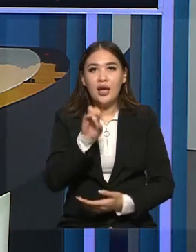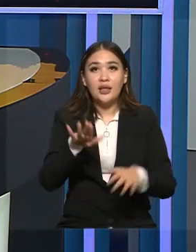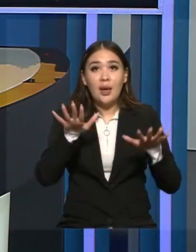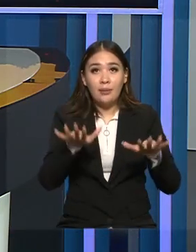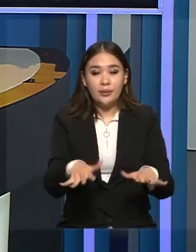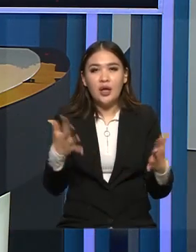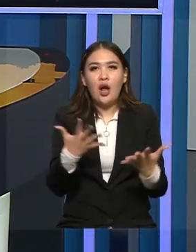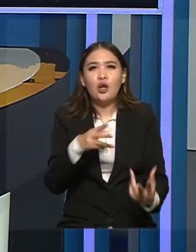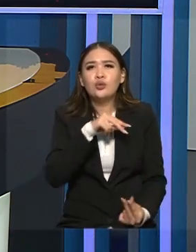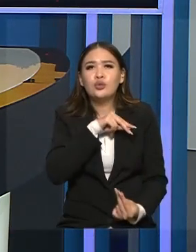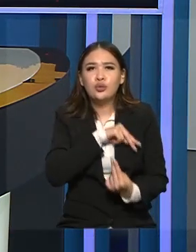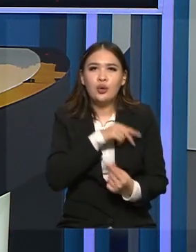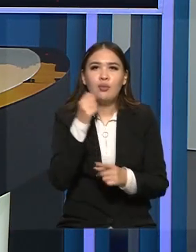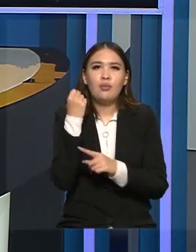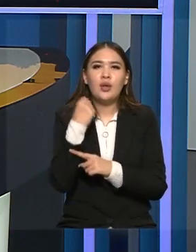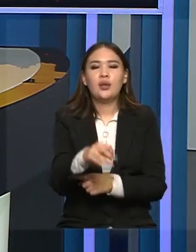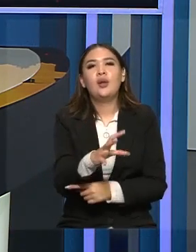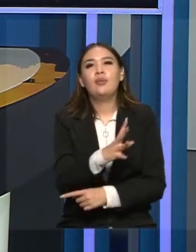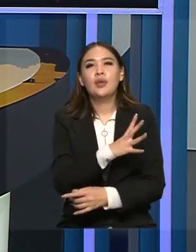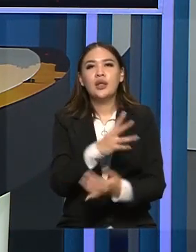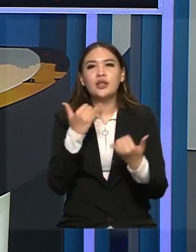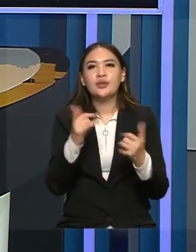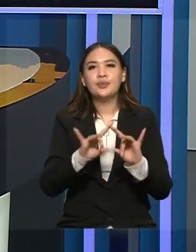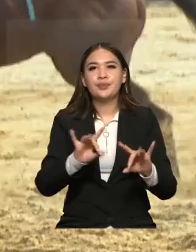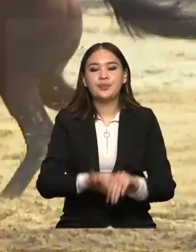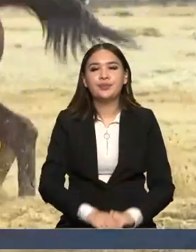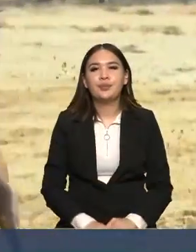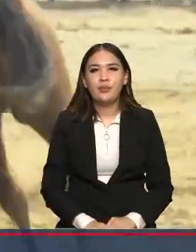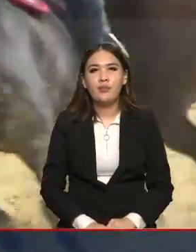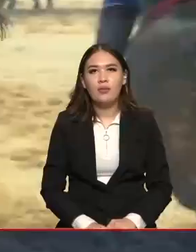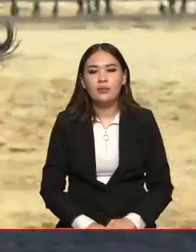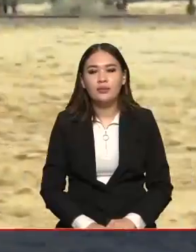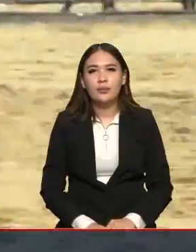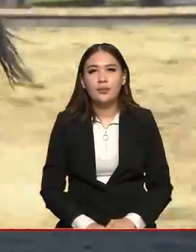расскажет, каким трудом далась победа нашим кокпаристам.